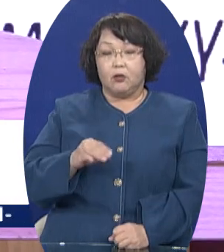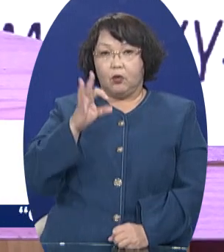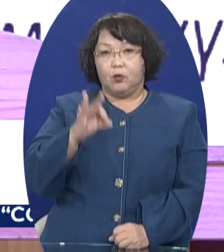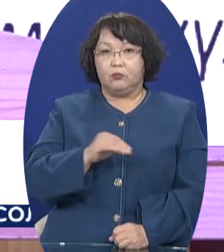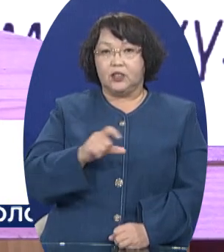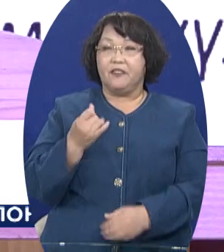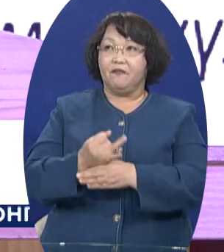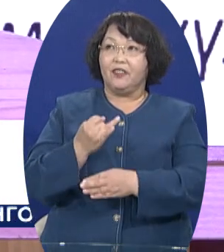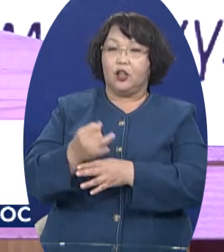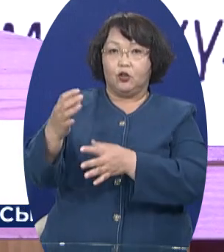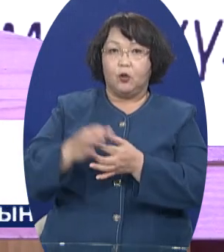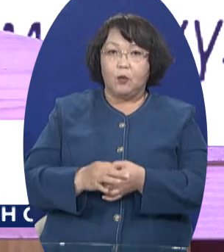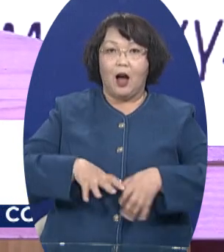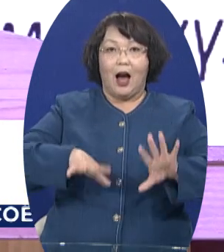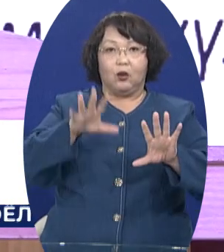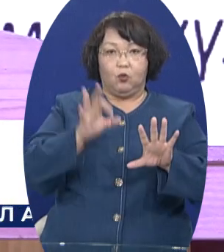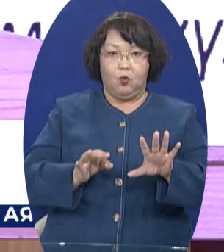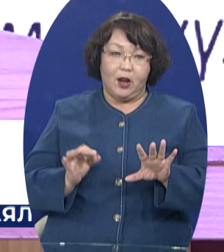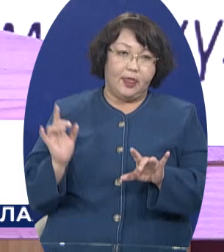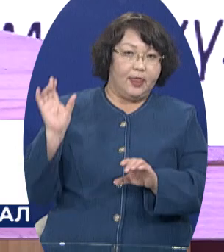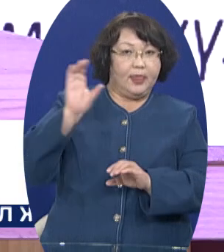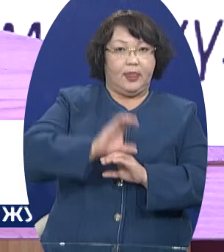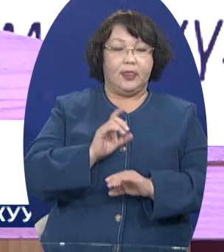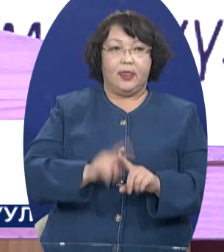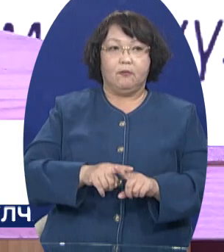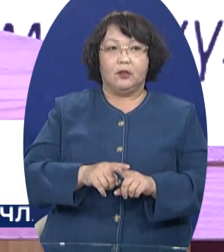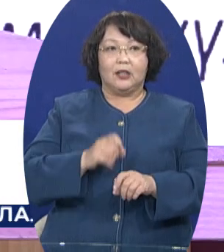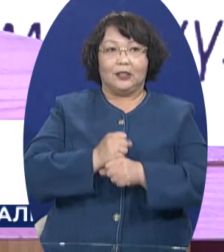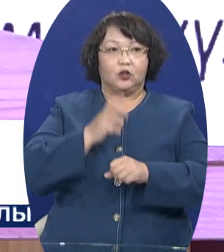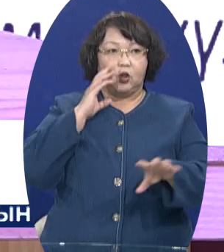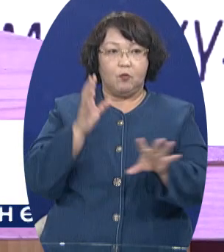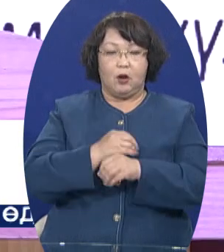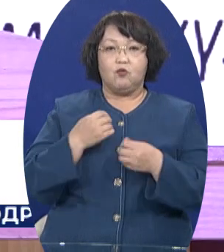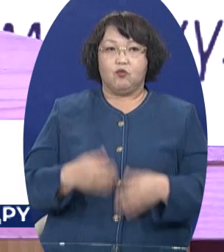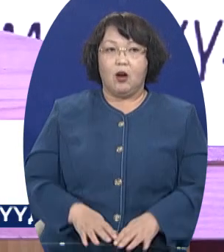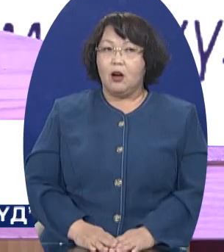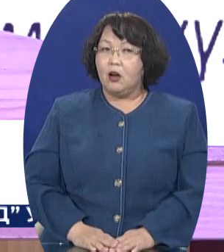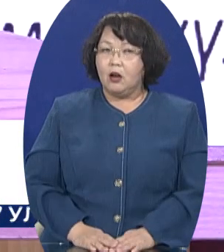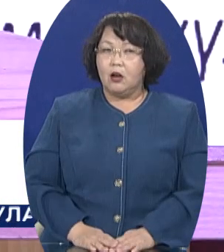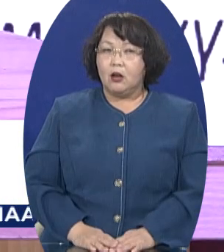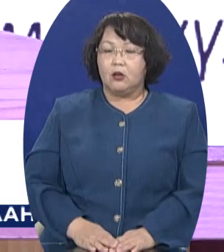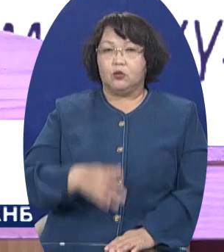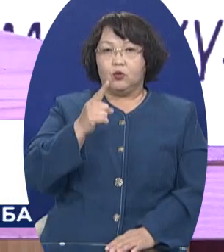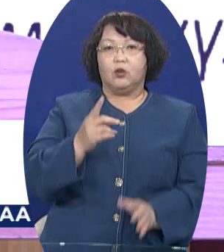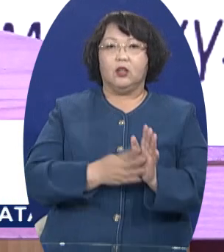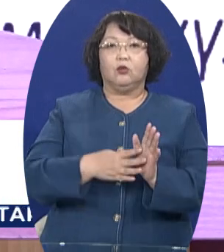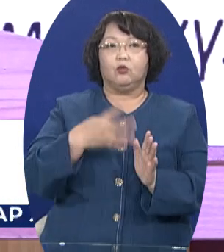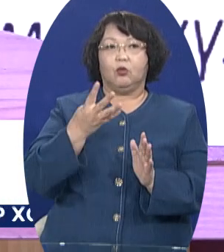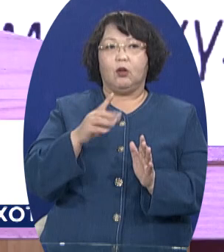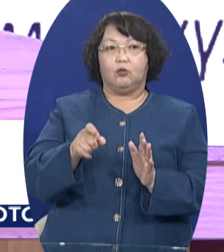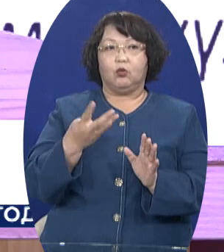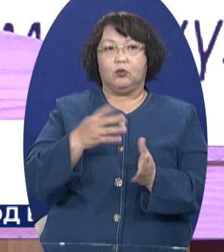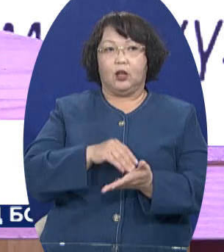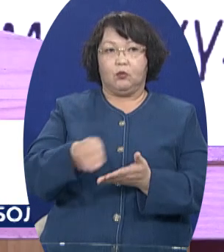уялдуулаад 10% нэмэгдүүлэх энэ ажлыг бол одоо нэгдсэн байдлаар зохион байгуулсан. За 12 нэмэгдүүлэхэд 194.4 тэрбум